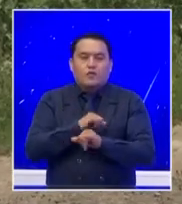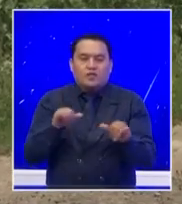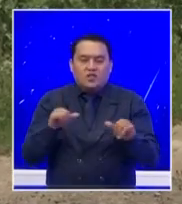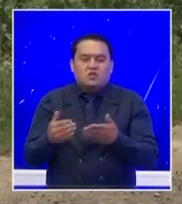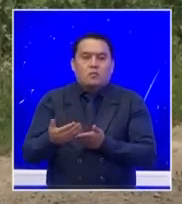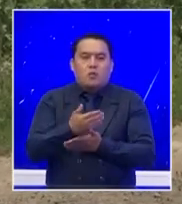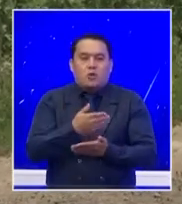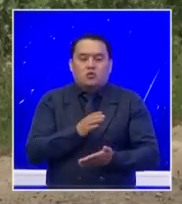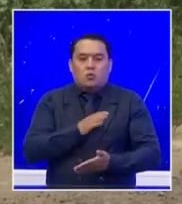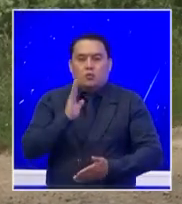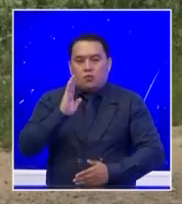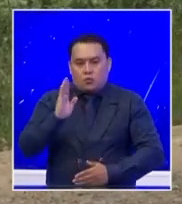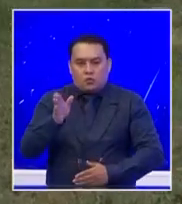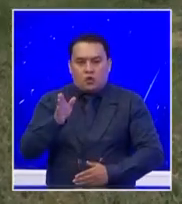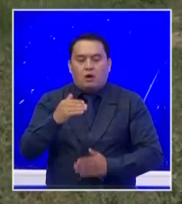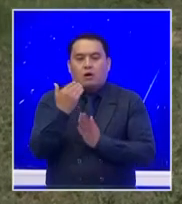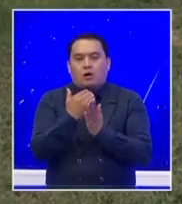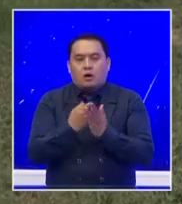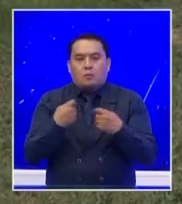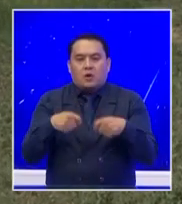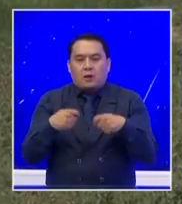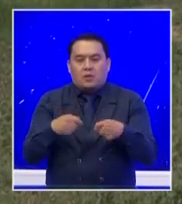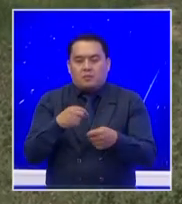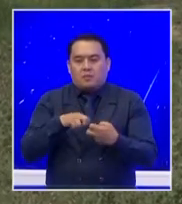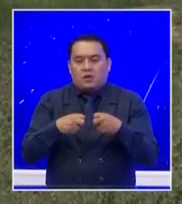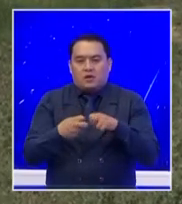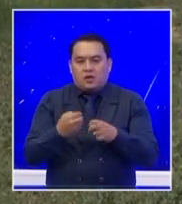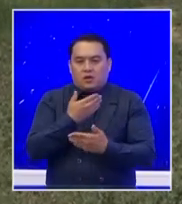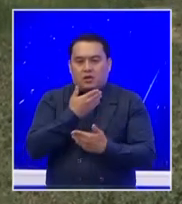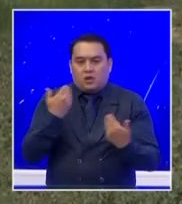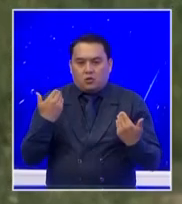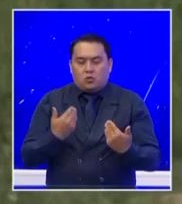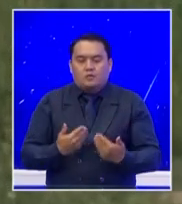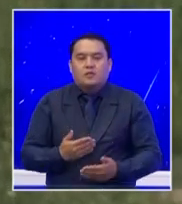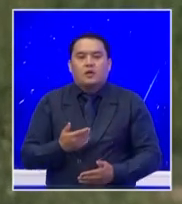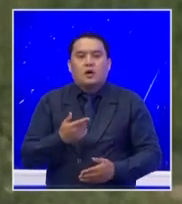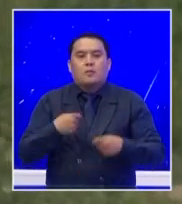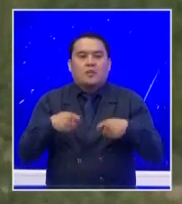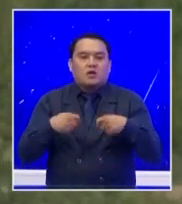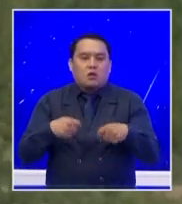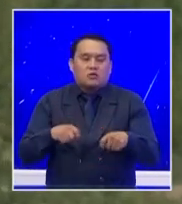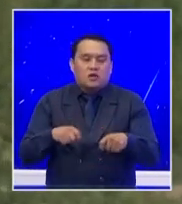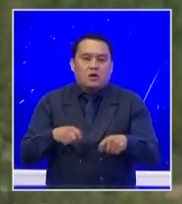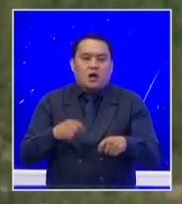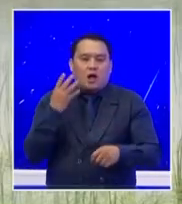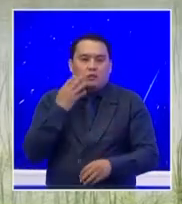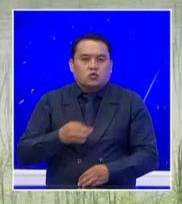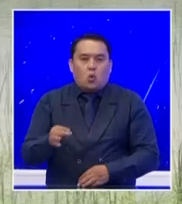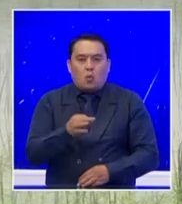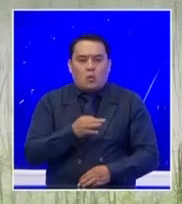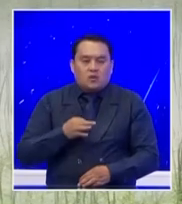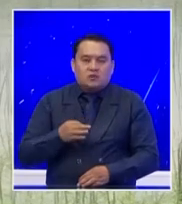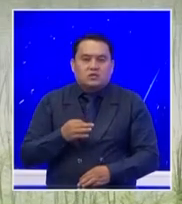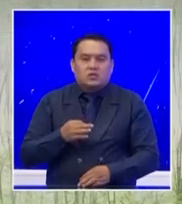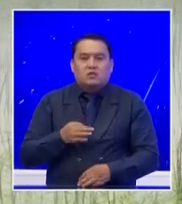Все работы идут согласно графику. Со сбытом проблем не возникает, говорят рисоводы. Своего потребителя продукт успел завоевать в Алматинской области и за